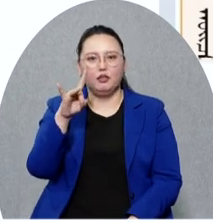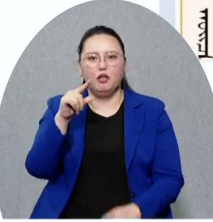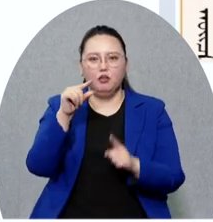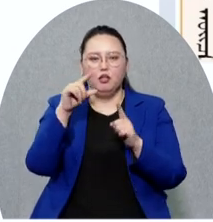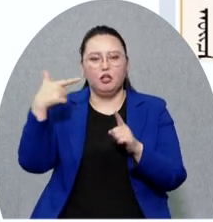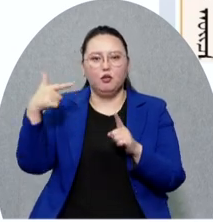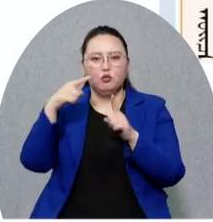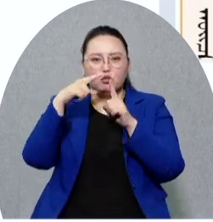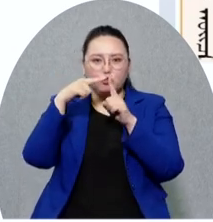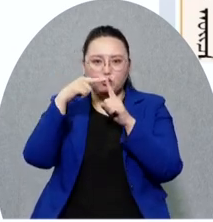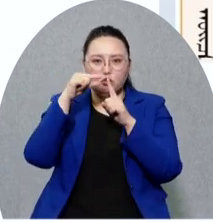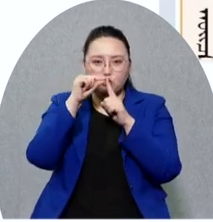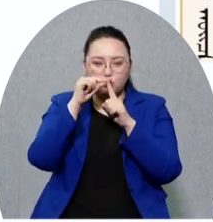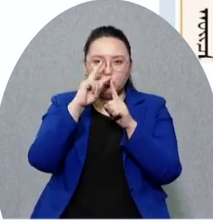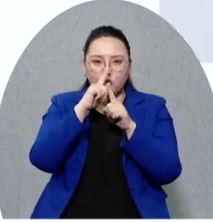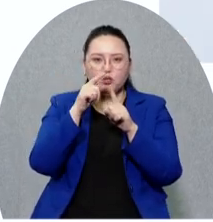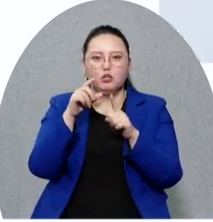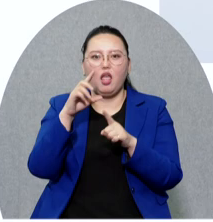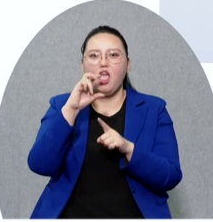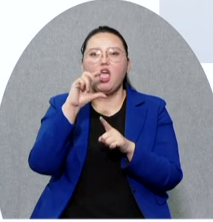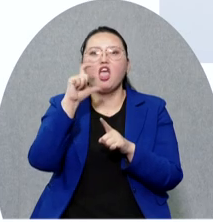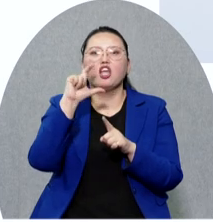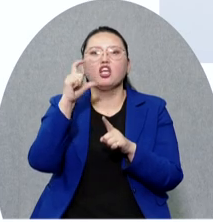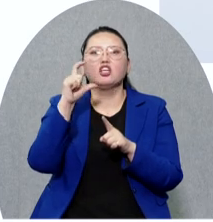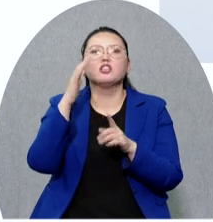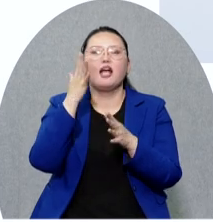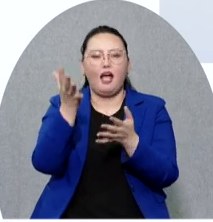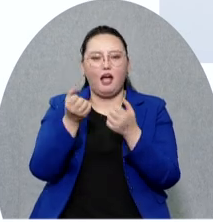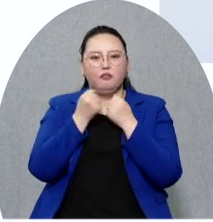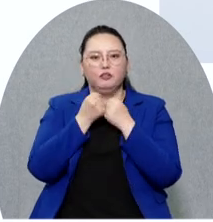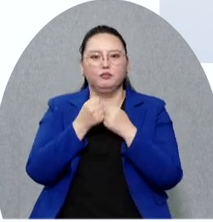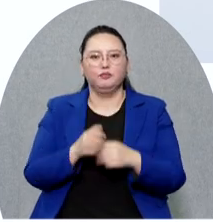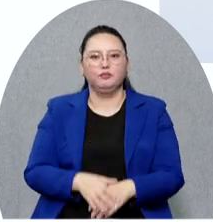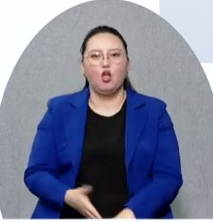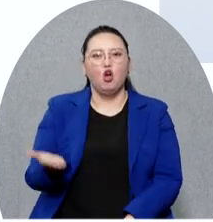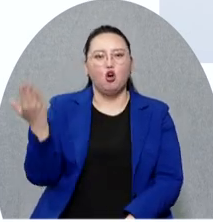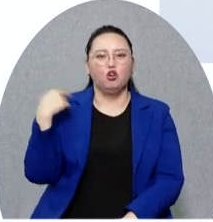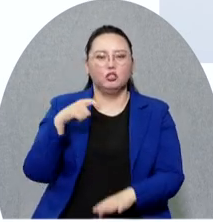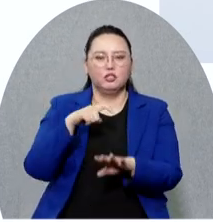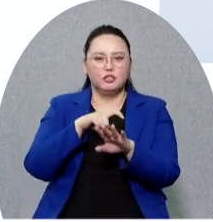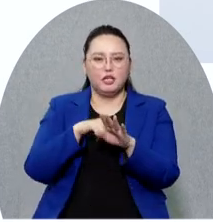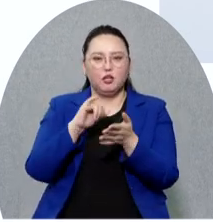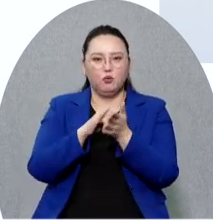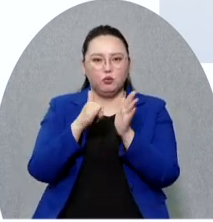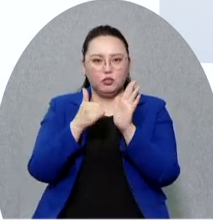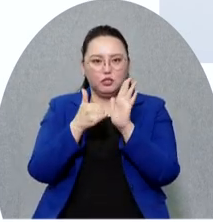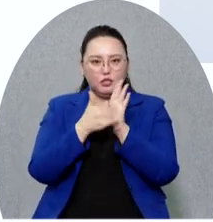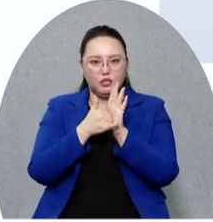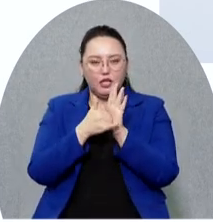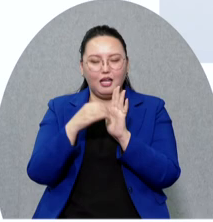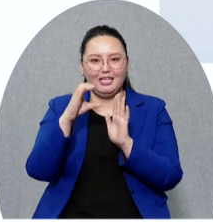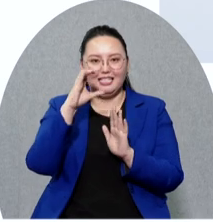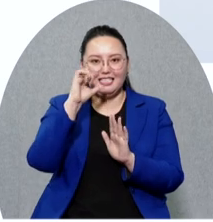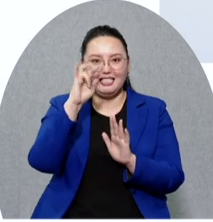үгэнд залгахад холбох ихшиг авчээ. Өмнө ярьсан өнгөрсөн цагийн утгатай агсан эгцэн